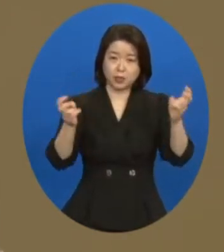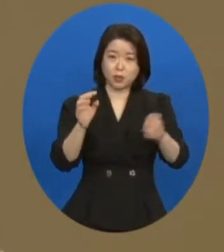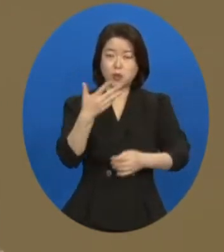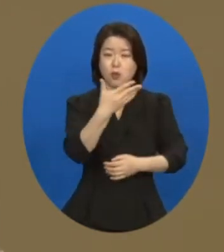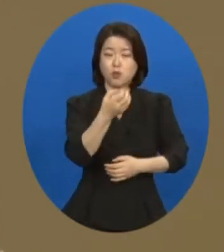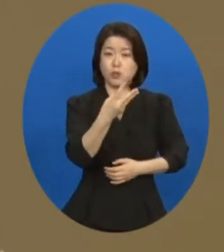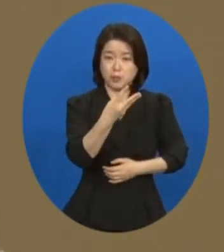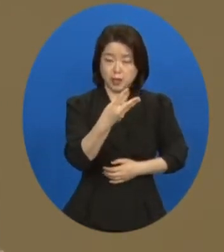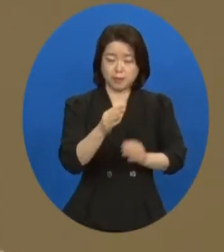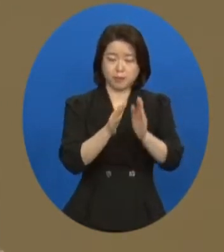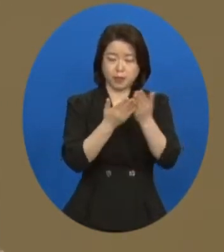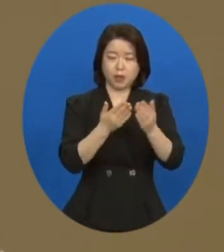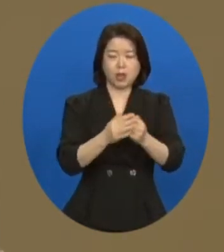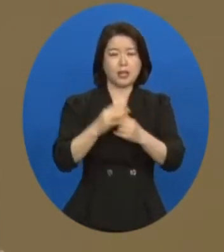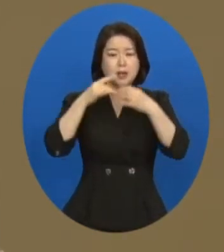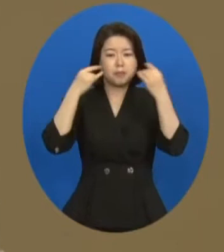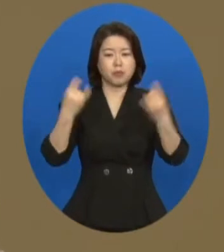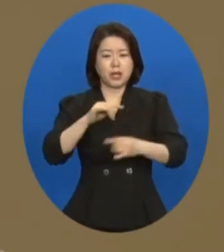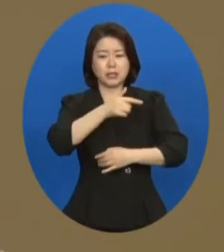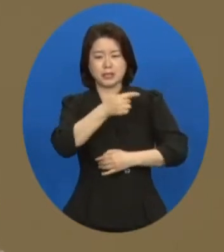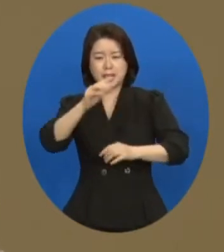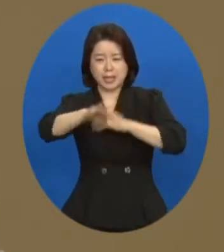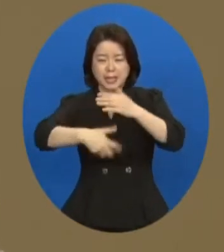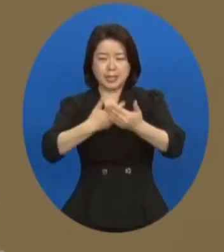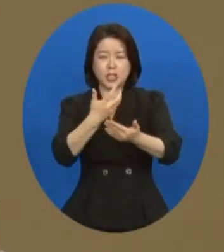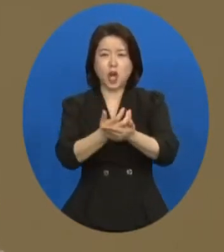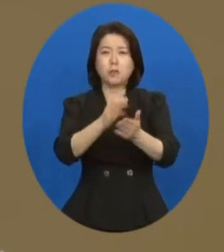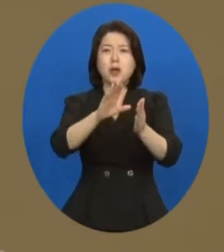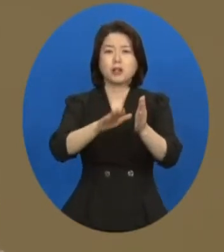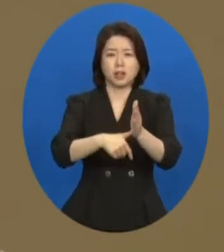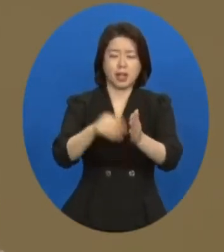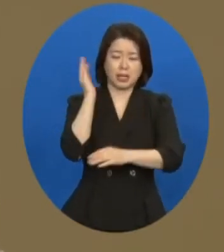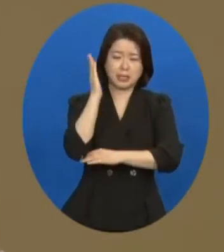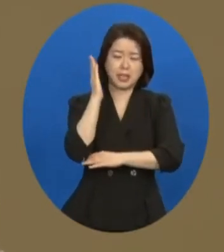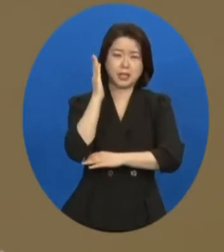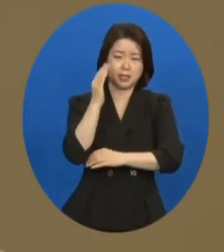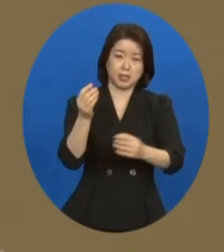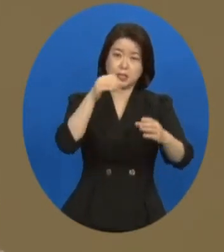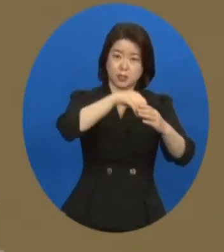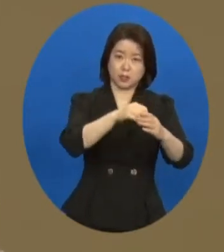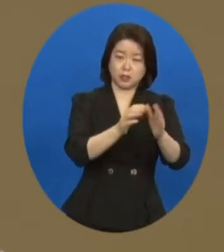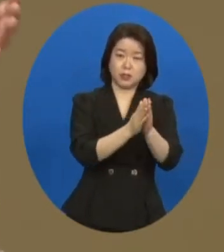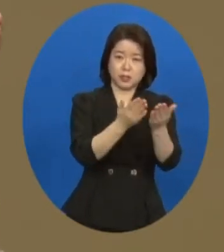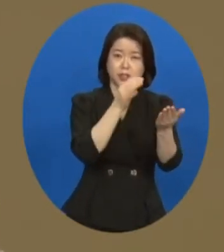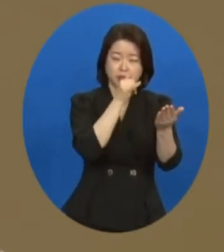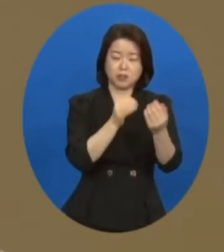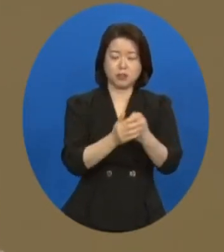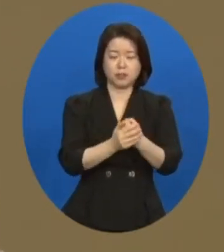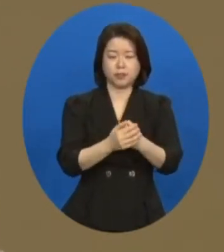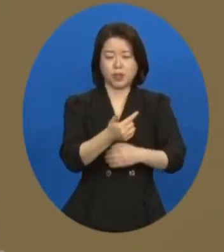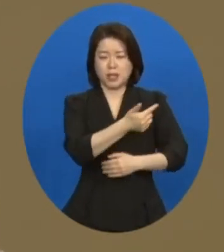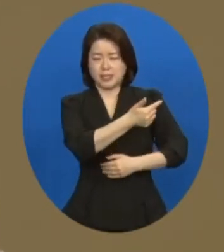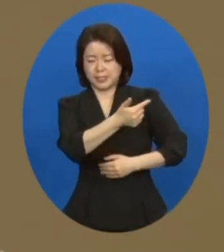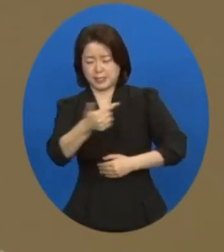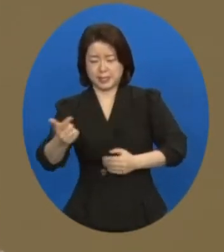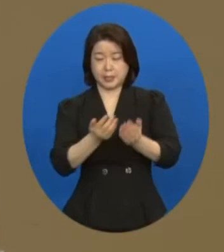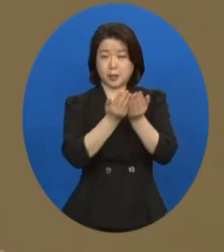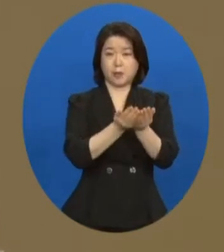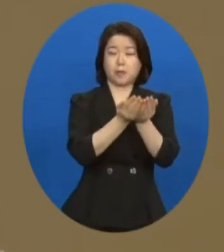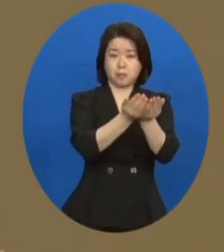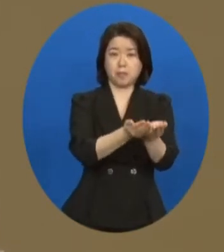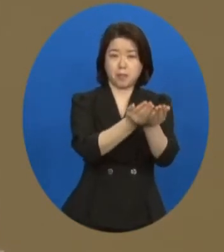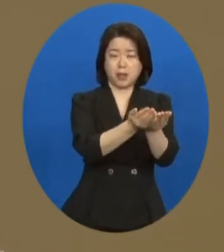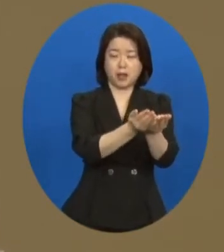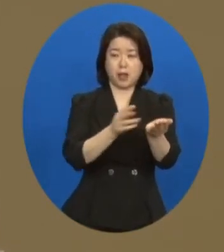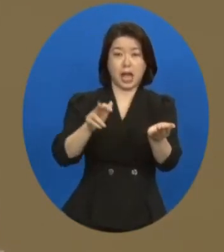때에 있었던 이야기를 소설로 쓴 겁니다 큰 때가 배포를